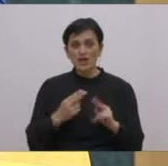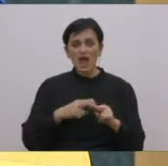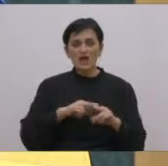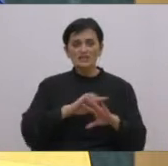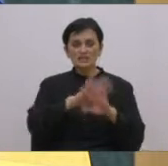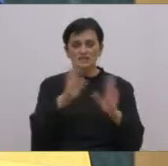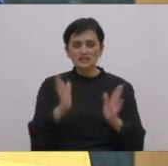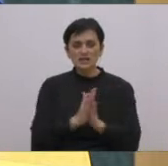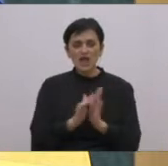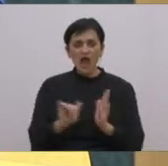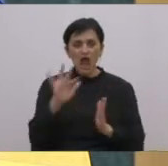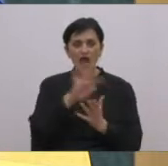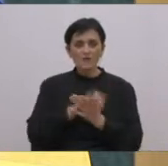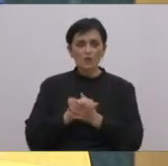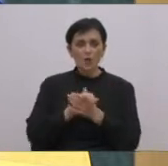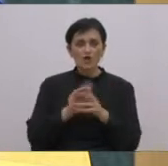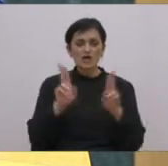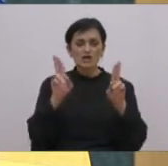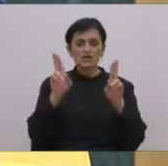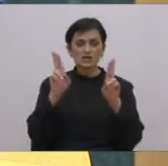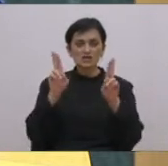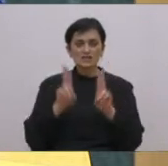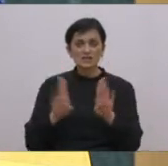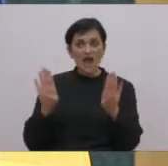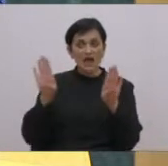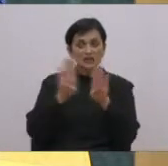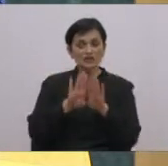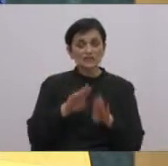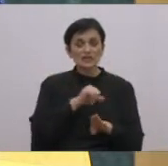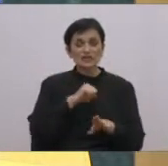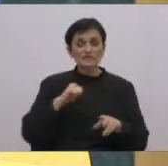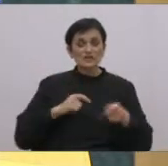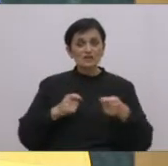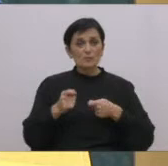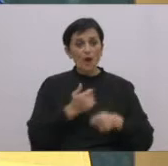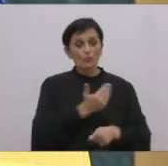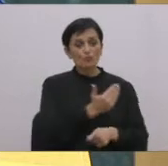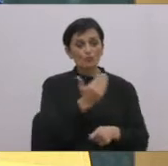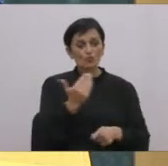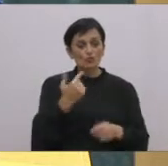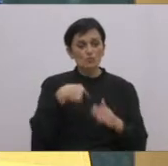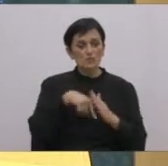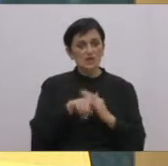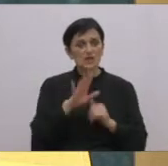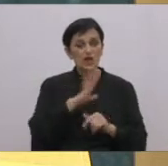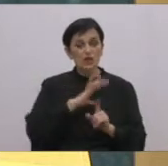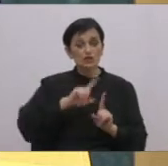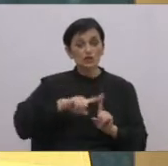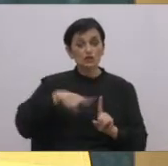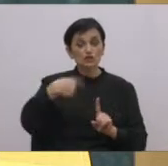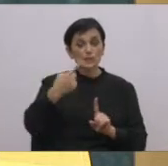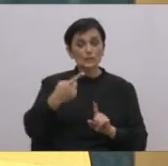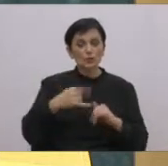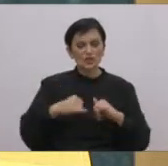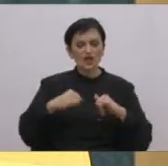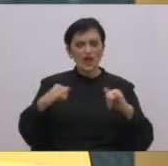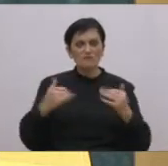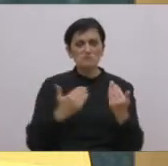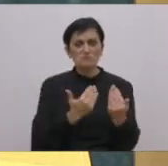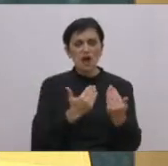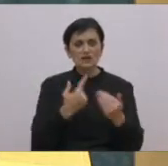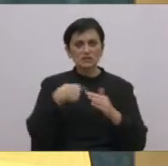ყველაფერი ევროკავშირის სტანდარტების შესაბამისად თვითმართველობების მიერ ხდებოდა და შემდგომი განვითარებაც მათ